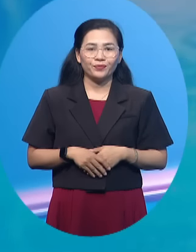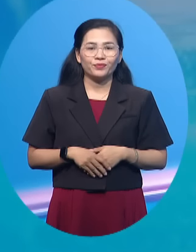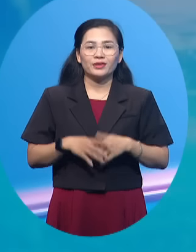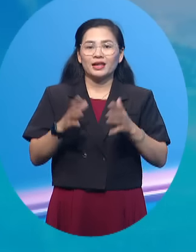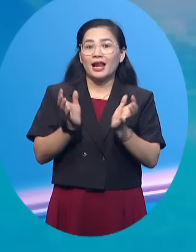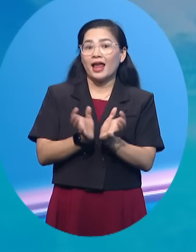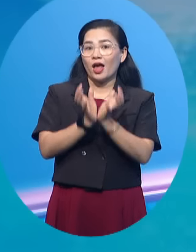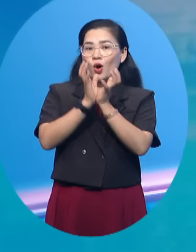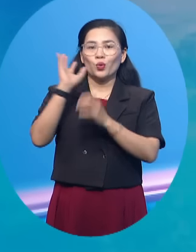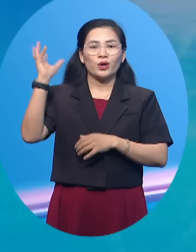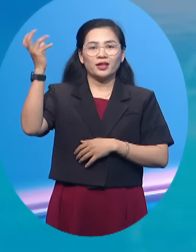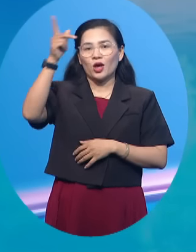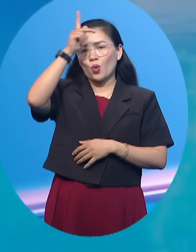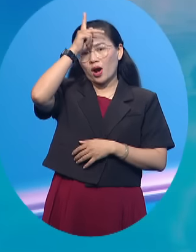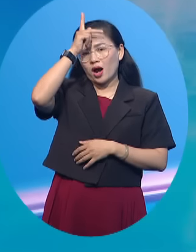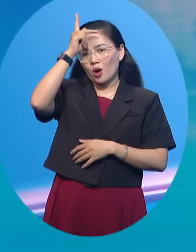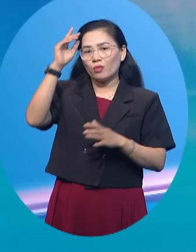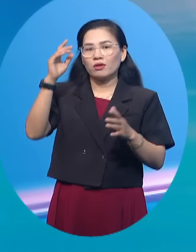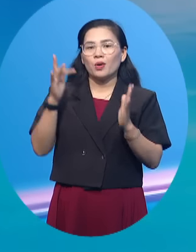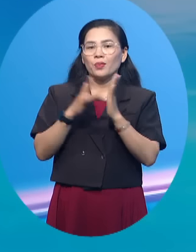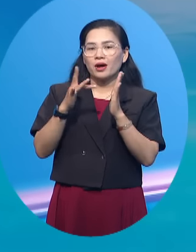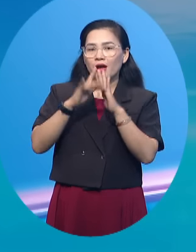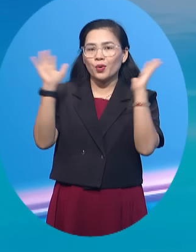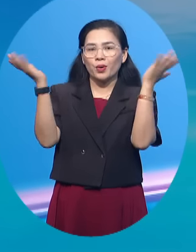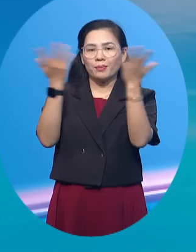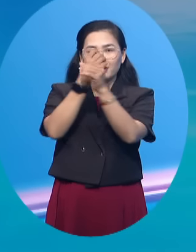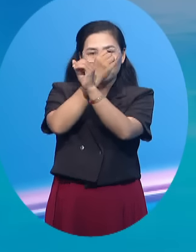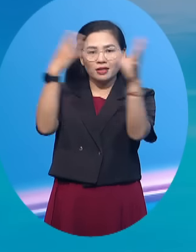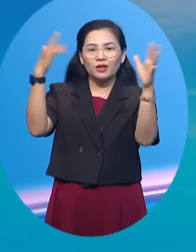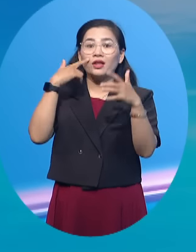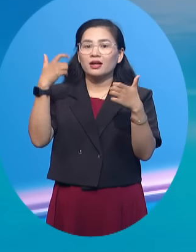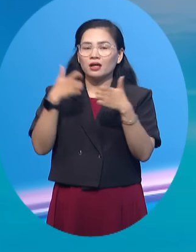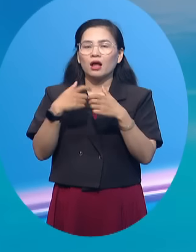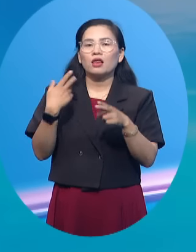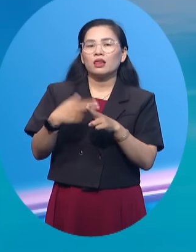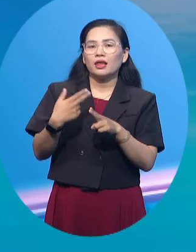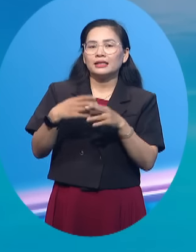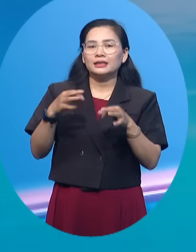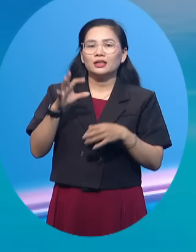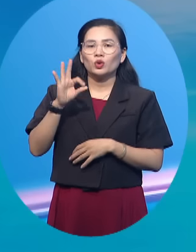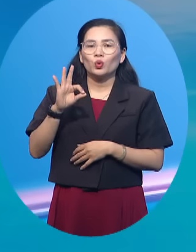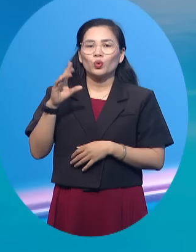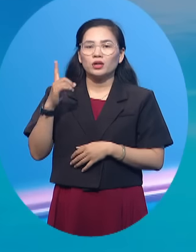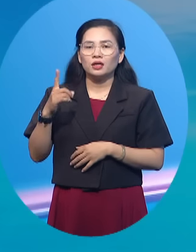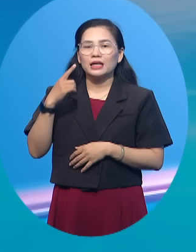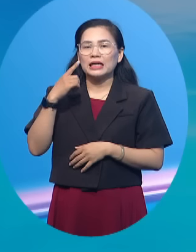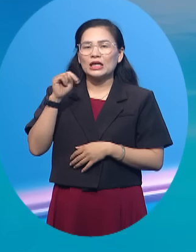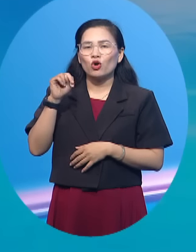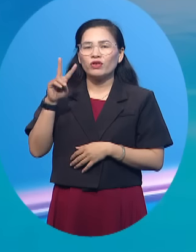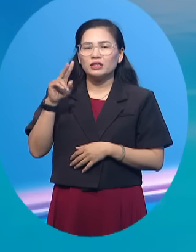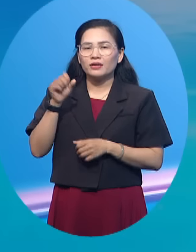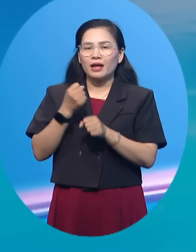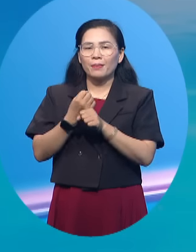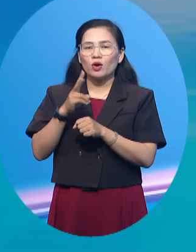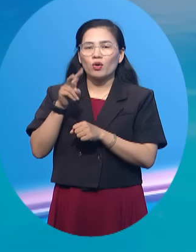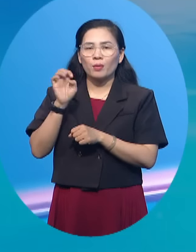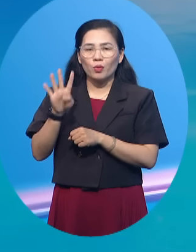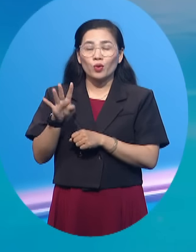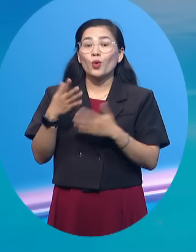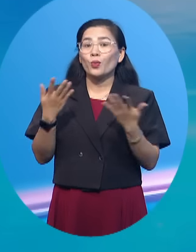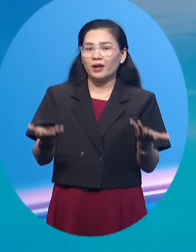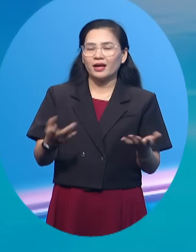Lễ hội quốc tế khoa học công nghệ và đổi mới sáng tạo của thành phố Thủ Đức, hay còn gọi là Thủ Đức Innovation Fest 2024, sẽ diễn ra từ